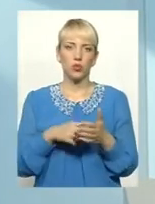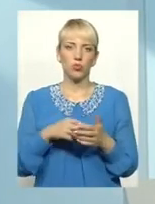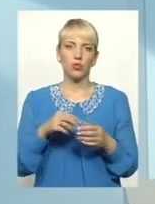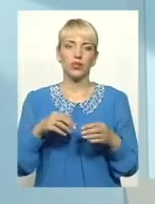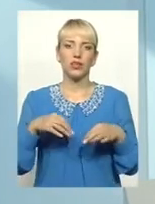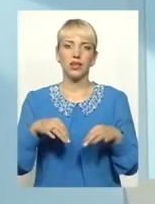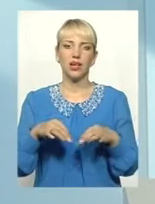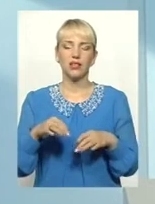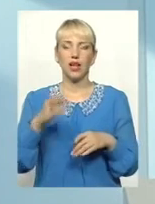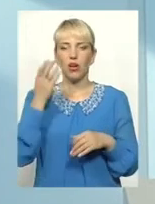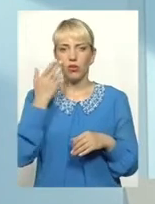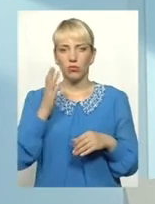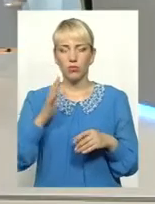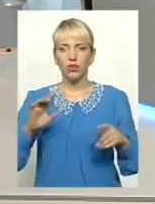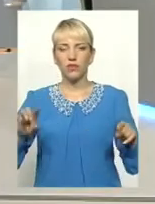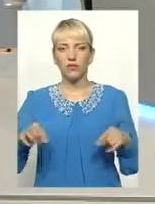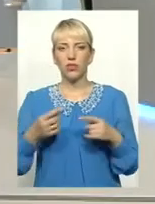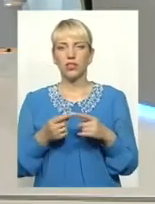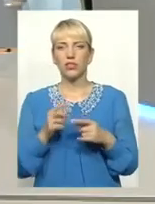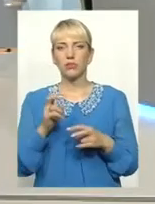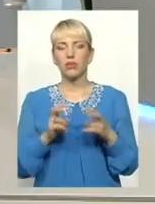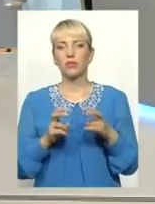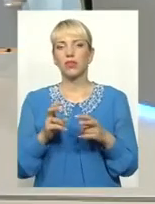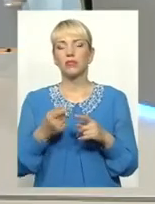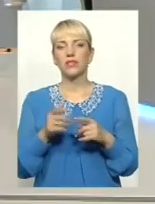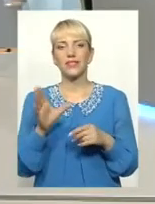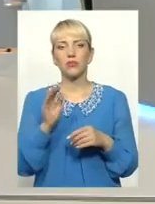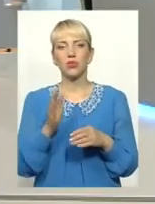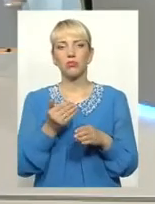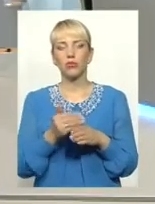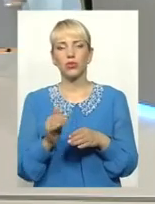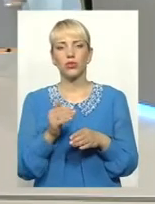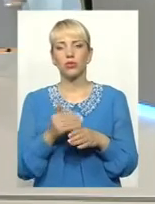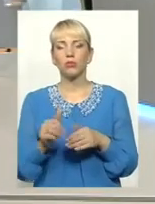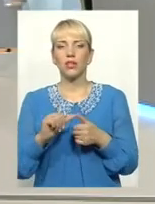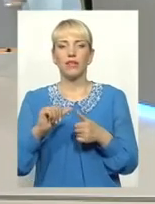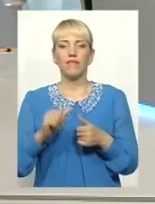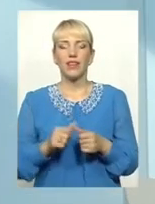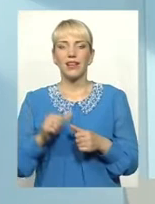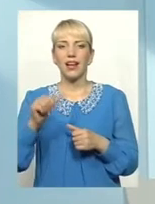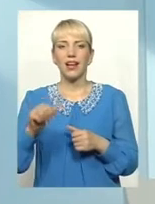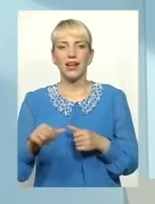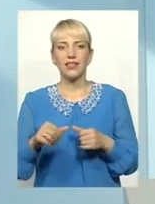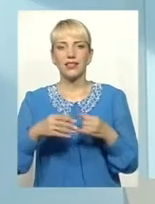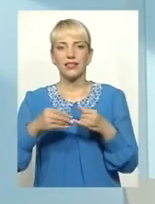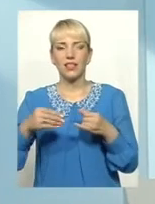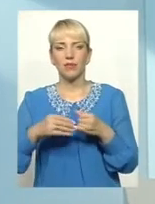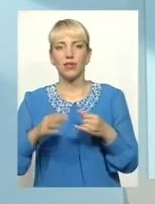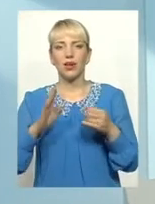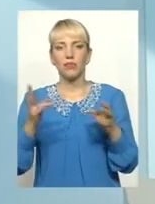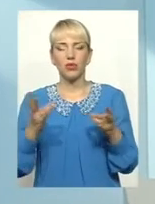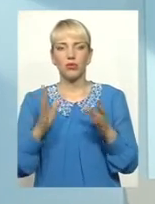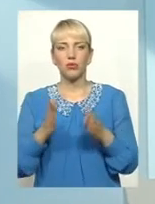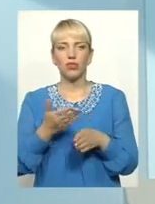створене підприємство, все це буде послідовно, виділяється земельна ділянка, закріпляється за підприємством, необхідно буде виділити кошти